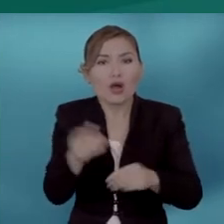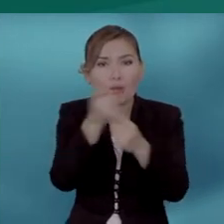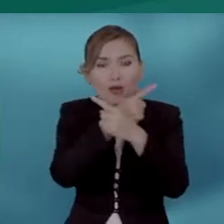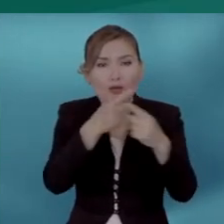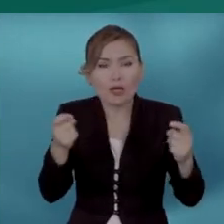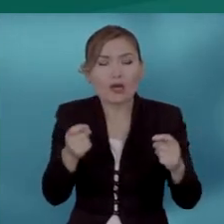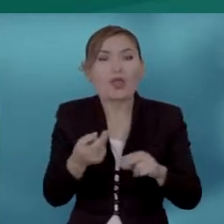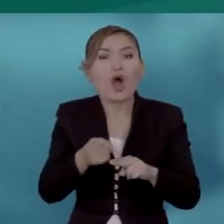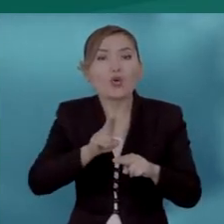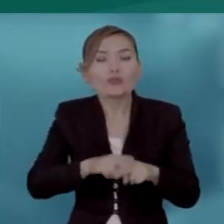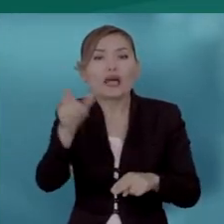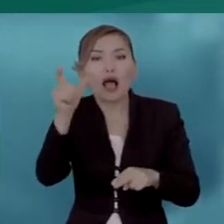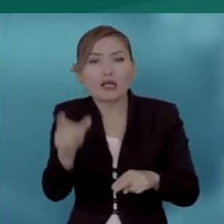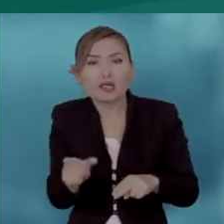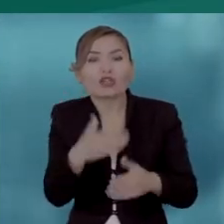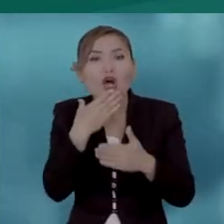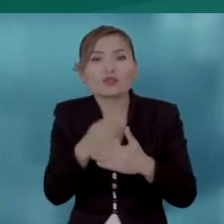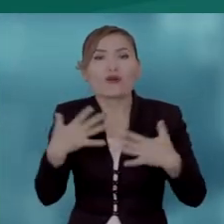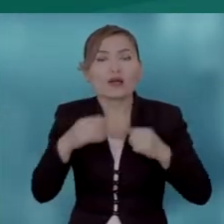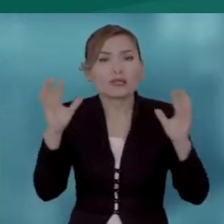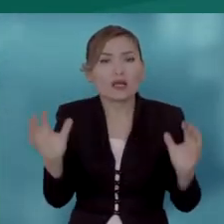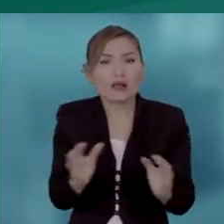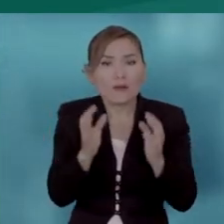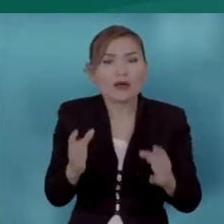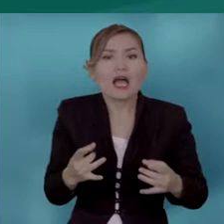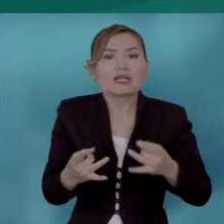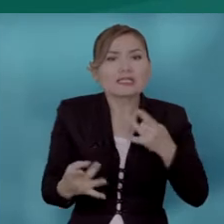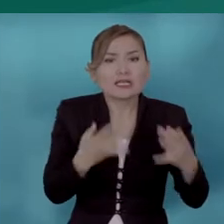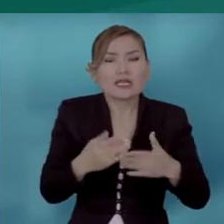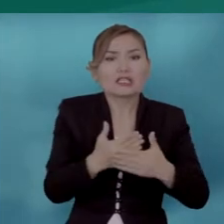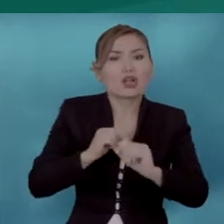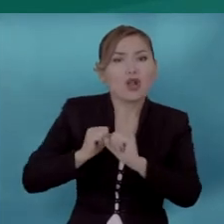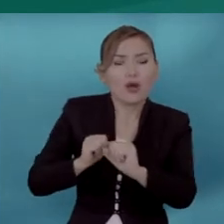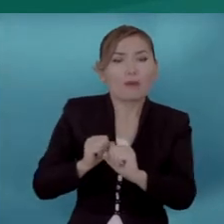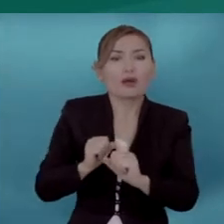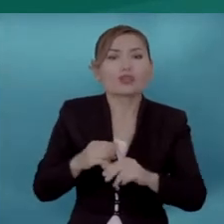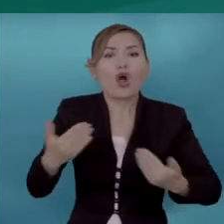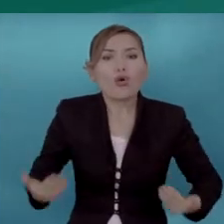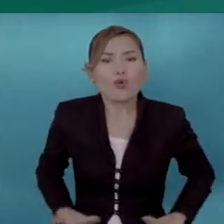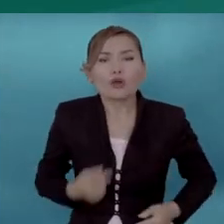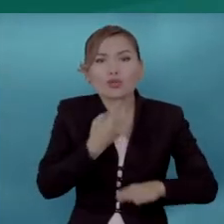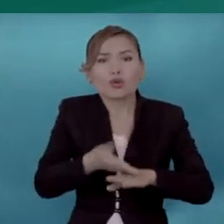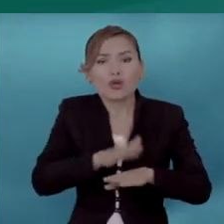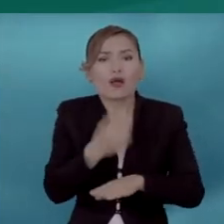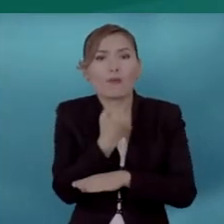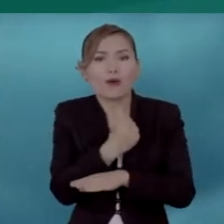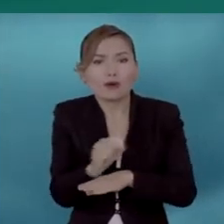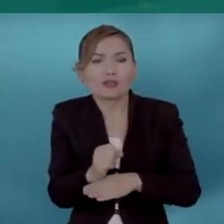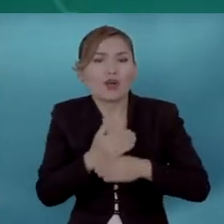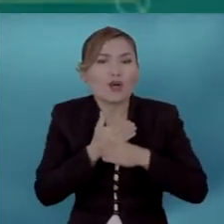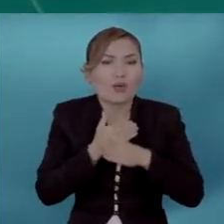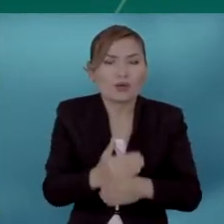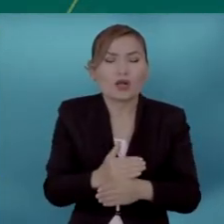белгі адамдардың өз әлеуетін іске асыруына, стресс пен өмір қиындықтарын жеңіп, қоғам өміріне белсене араласуына ықпал